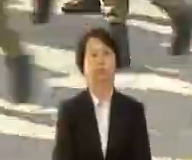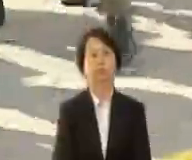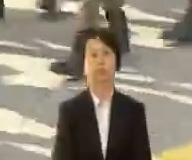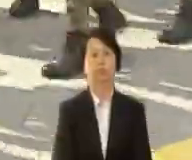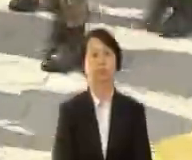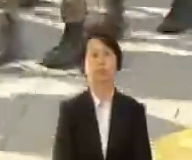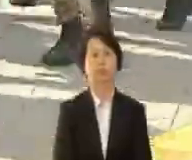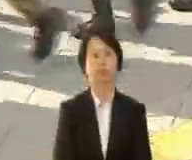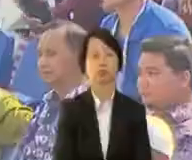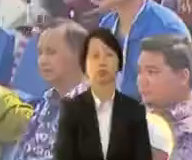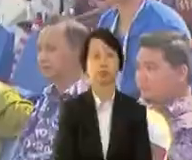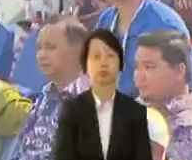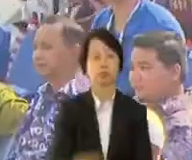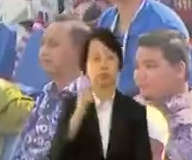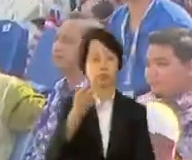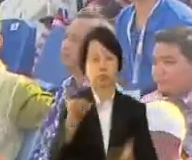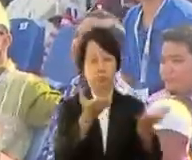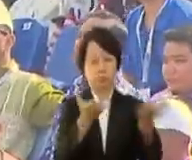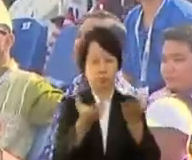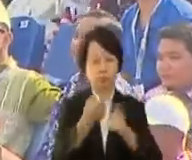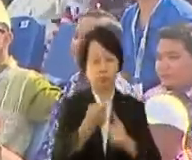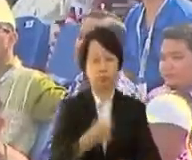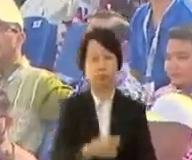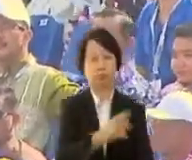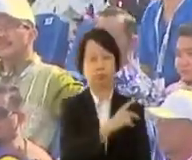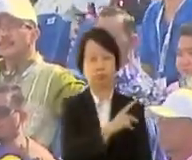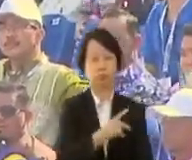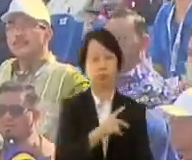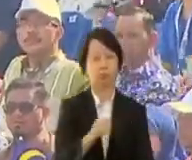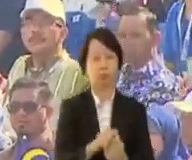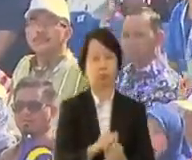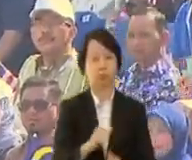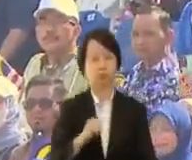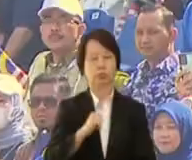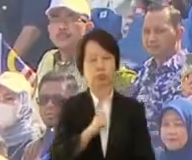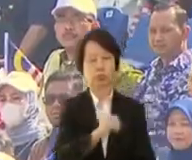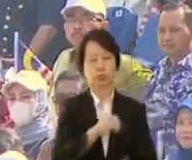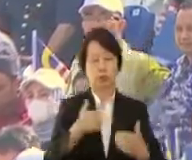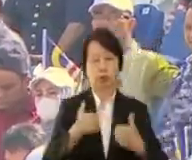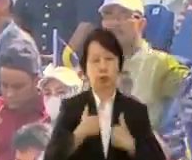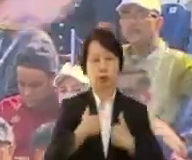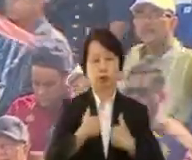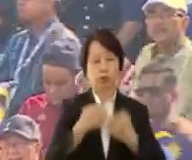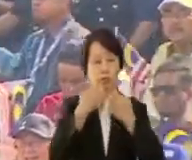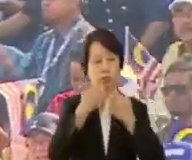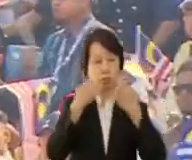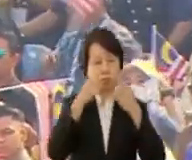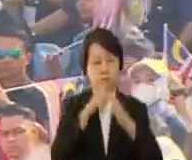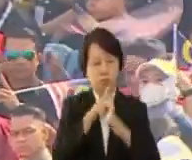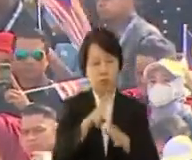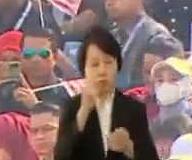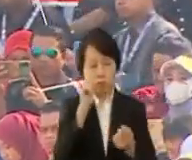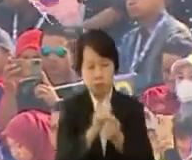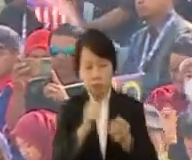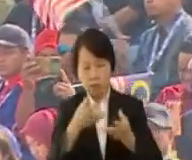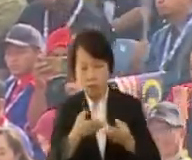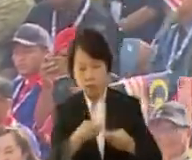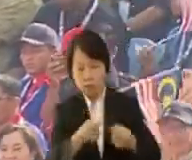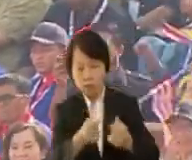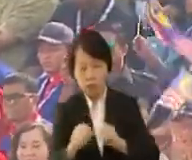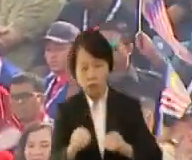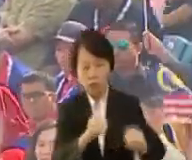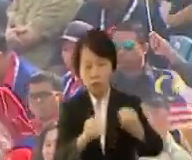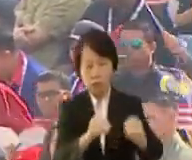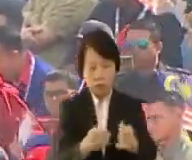Bagi elemen bantuan khidmat terdiri daripada ketubukan keanggotaan yang berkepakaran dalam menentukan kelangsungan atau gerak